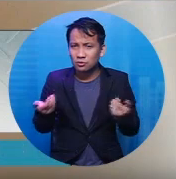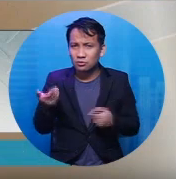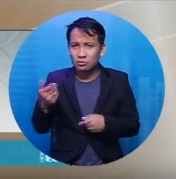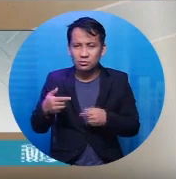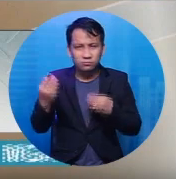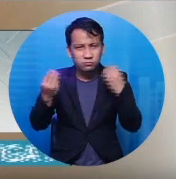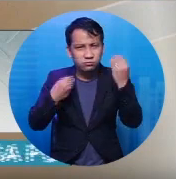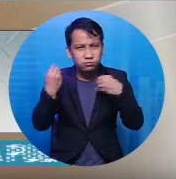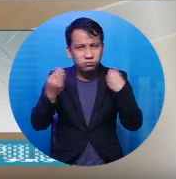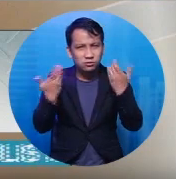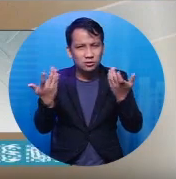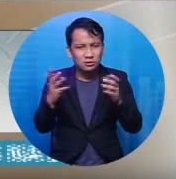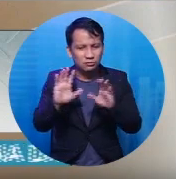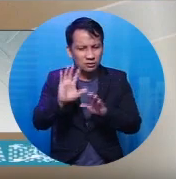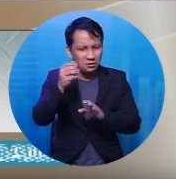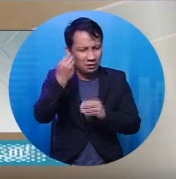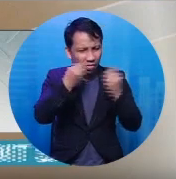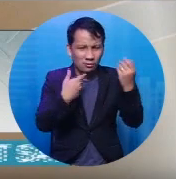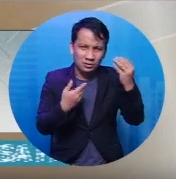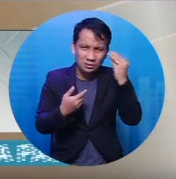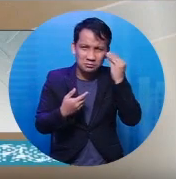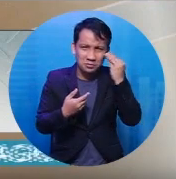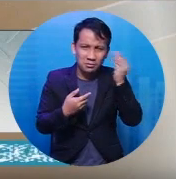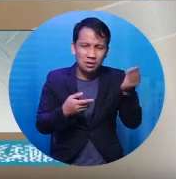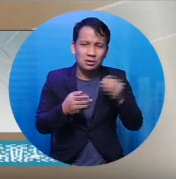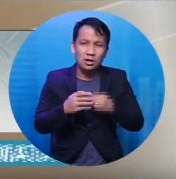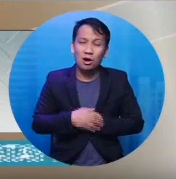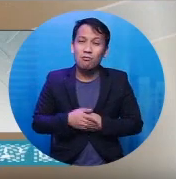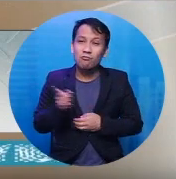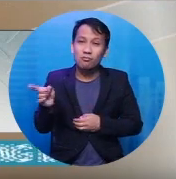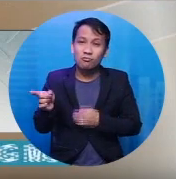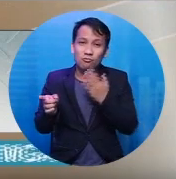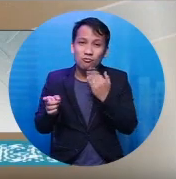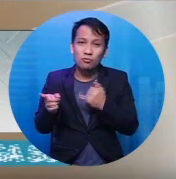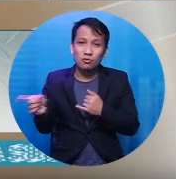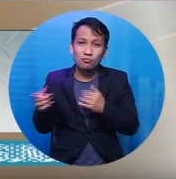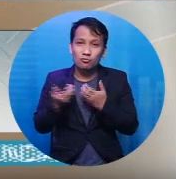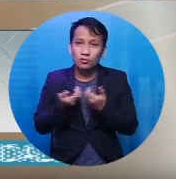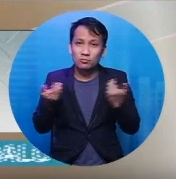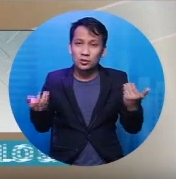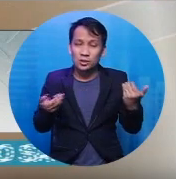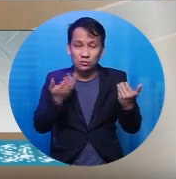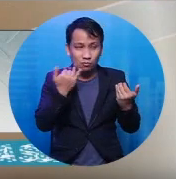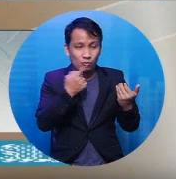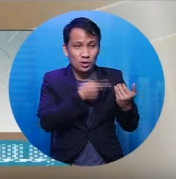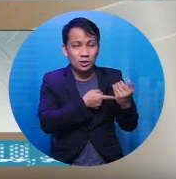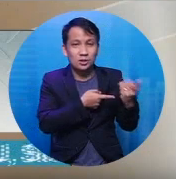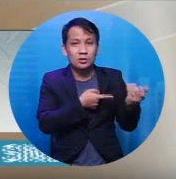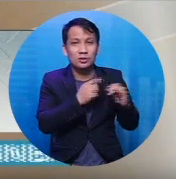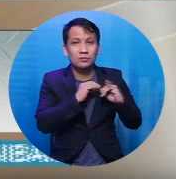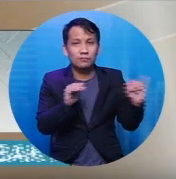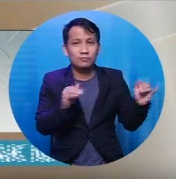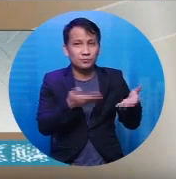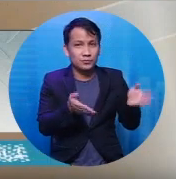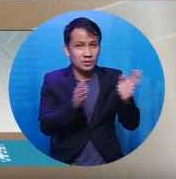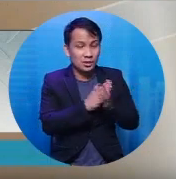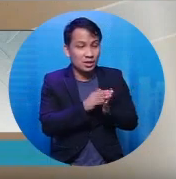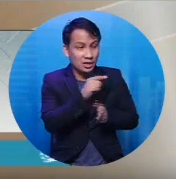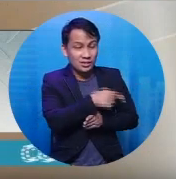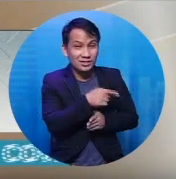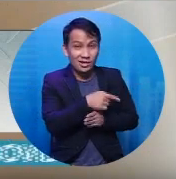hindi tayo magkalituhan. Sir... kaya nagsabi si ma'am na gusto niya maghiwalay kayo dahil humingi ka ng cool